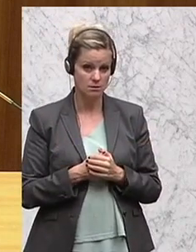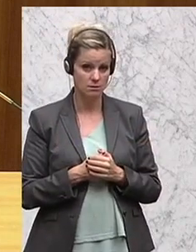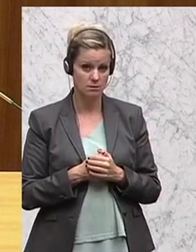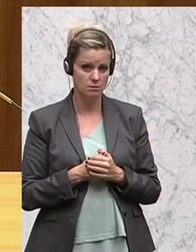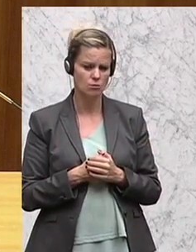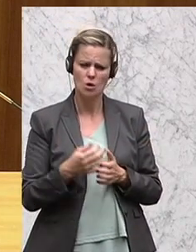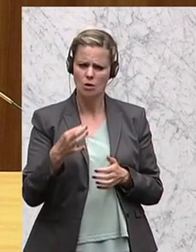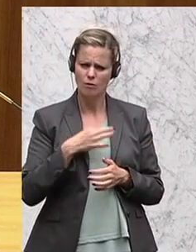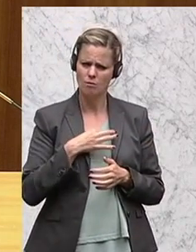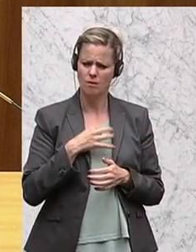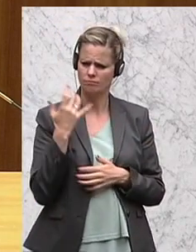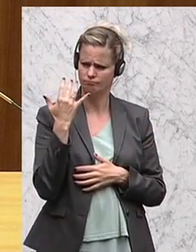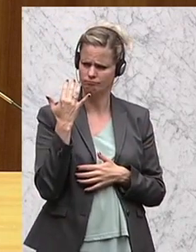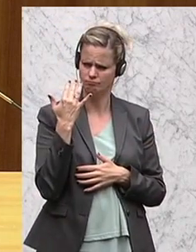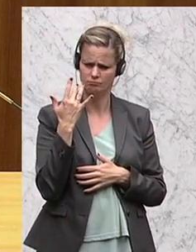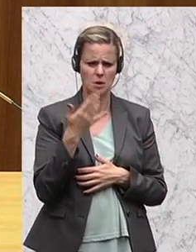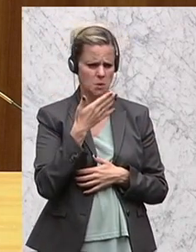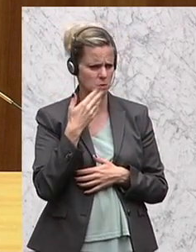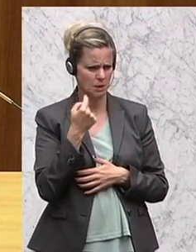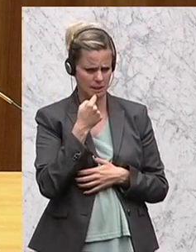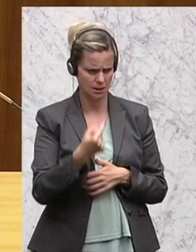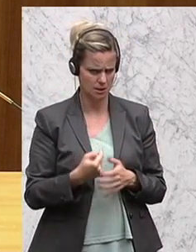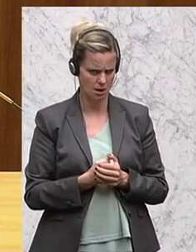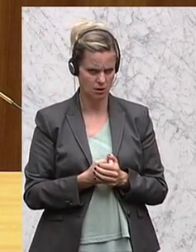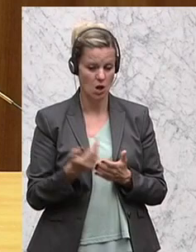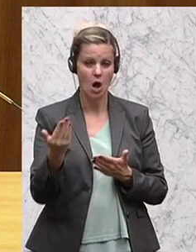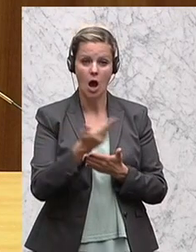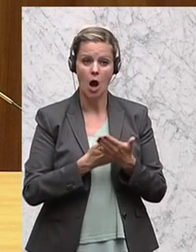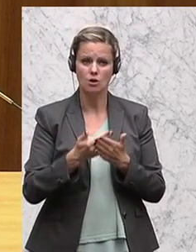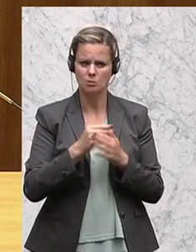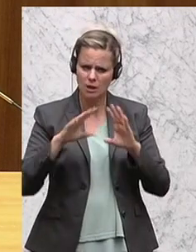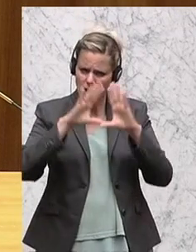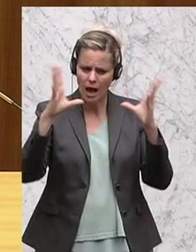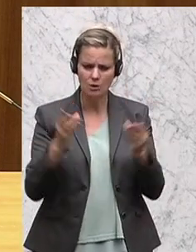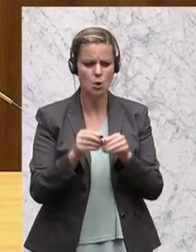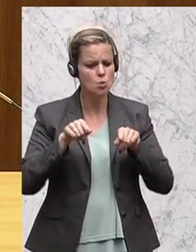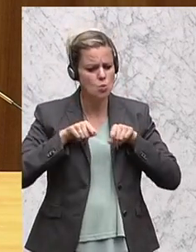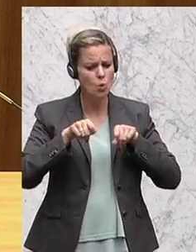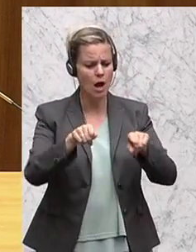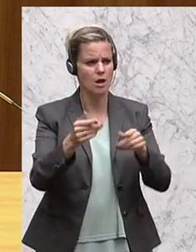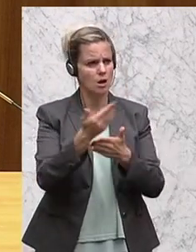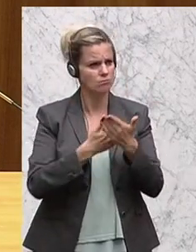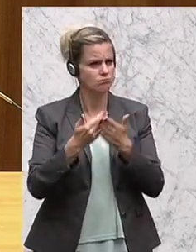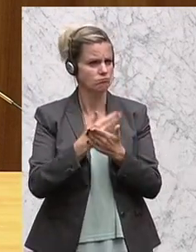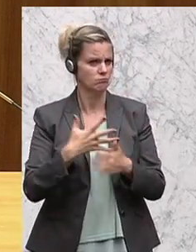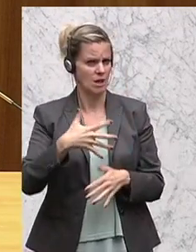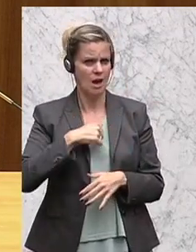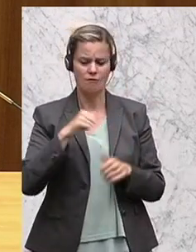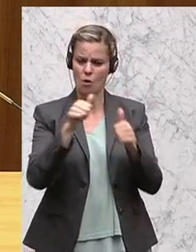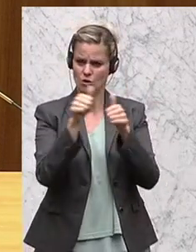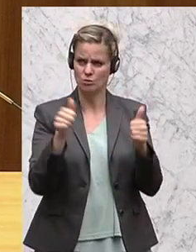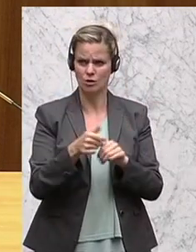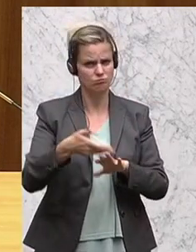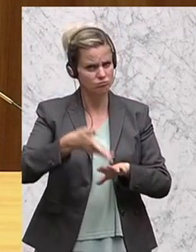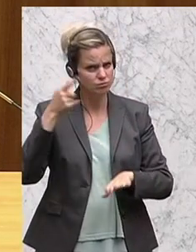was mich eigentlich wundert, was Sie überhaupt nicht angesprochen haben, war die Ausbildung überhaupt. Die duale Ausbildung ist ein Erfolgsmodell, das wissen wir seit